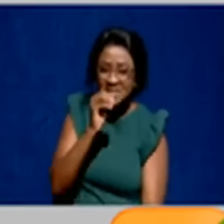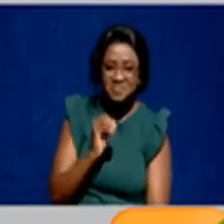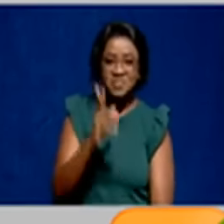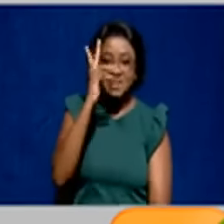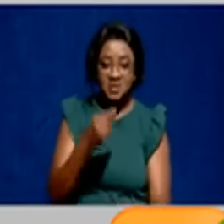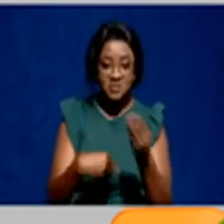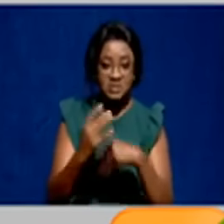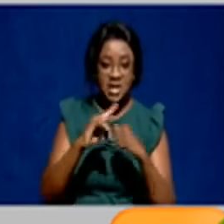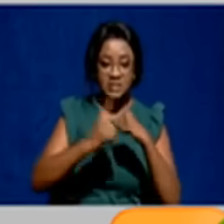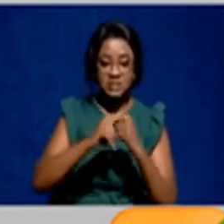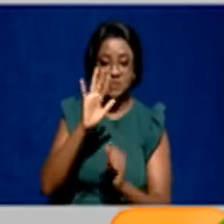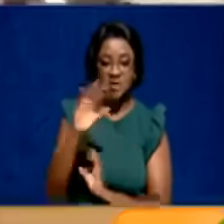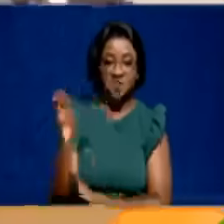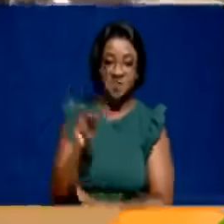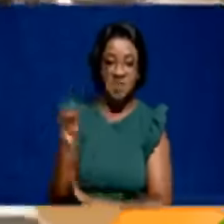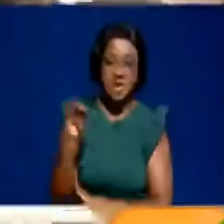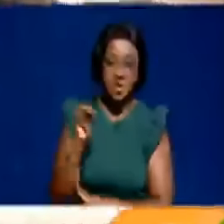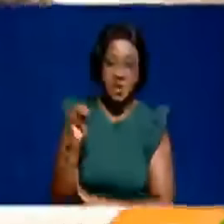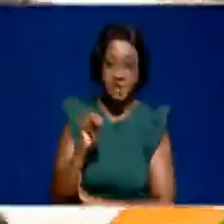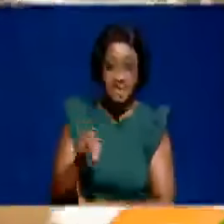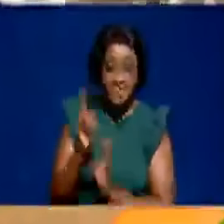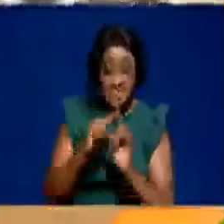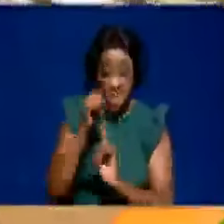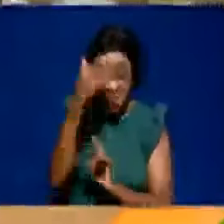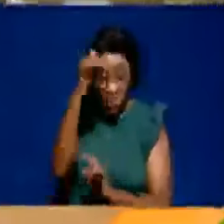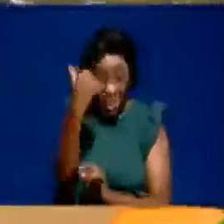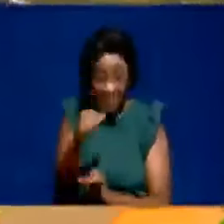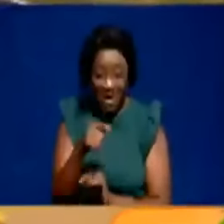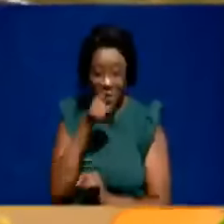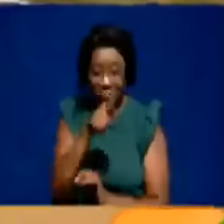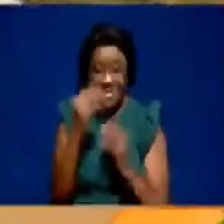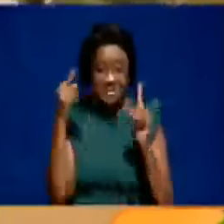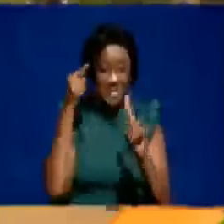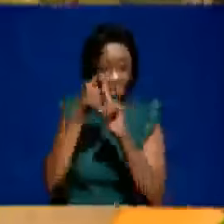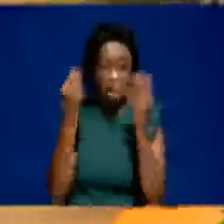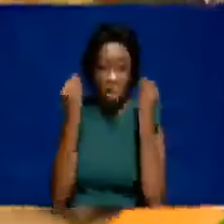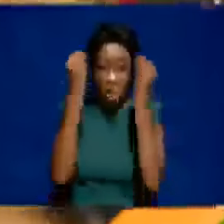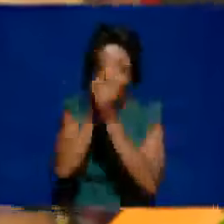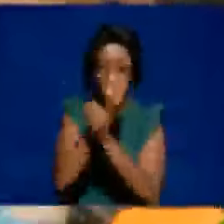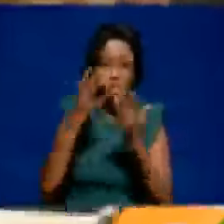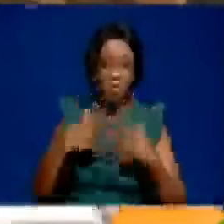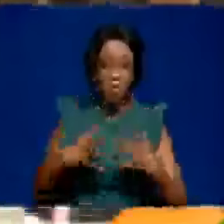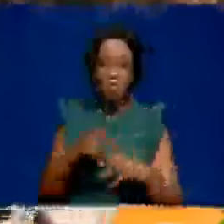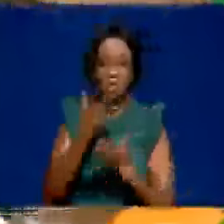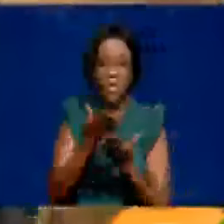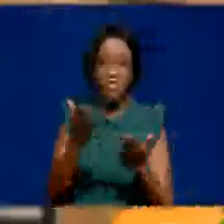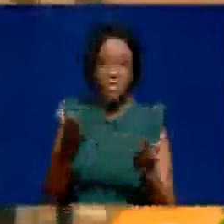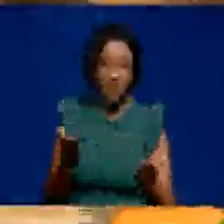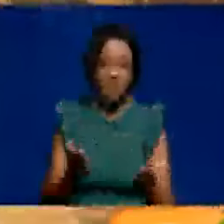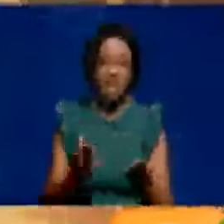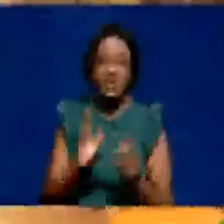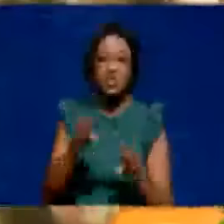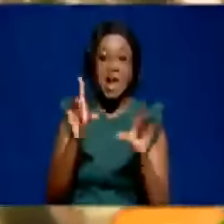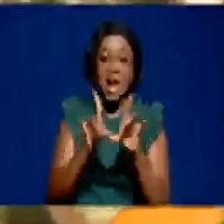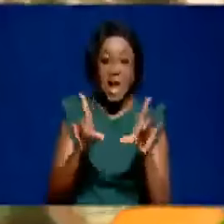shilingi milioni 65 pesa taslimu. Usilolijua ni mtego wa kuwavutia na kuwafanya wengi kupeana hati miliki